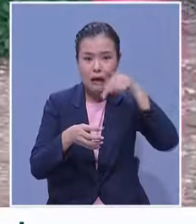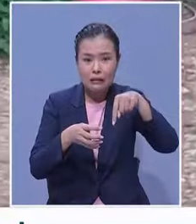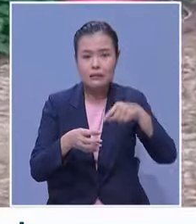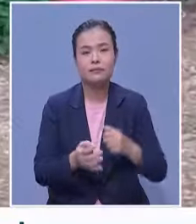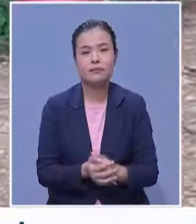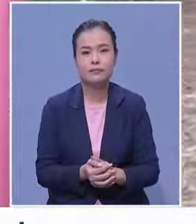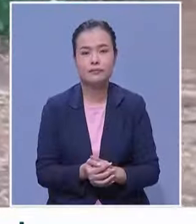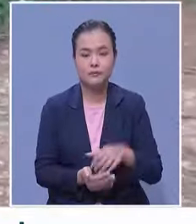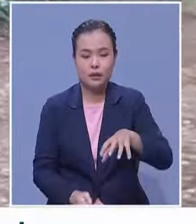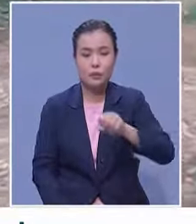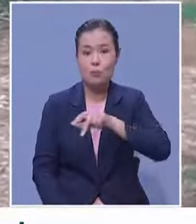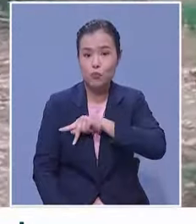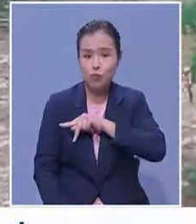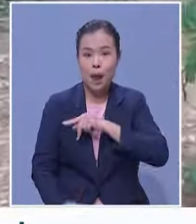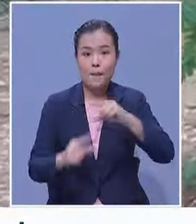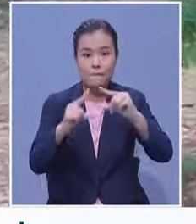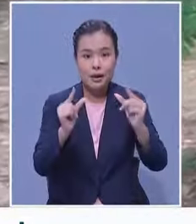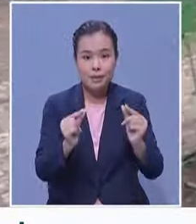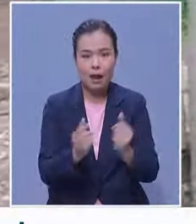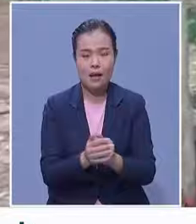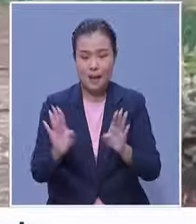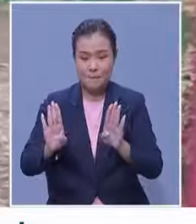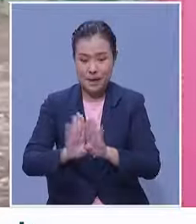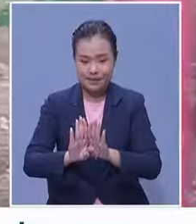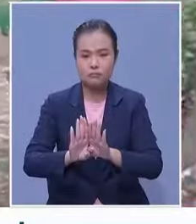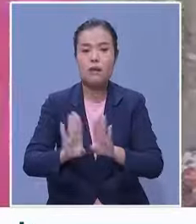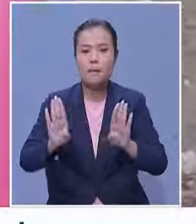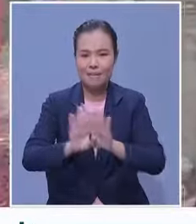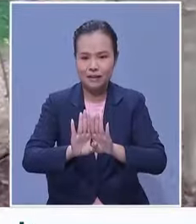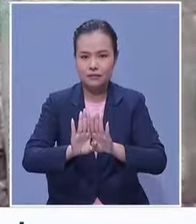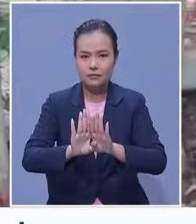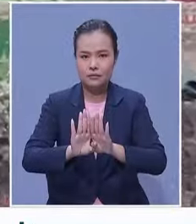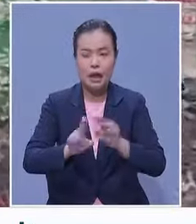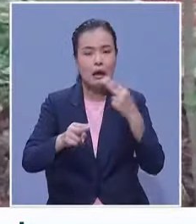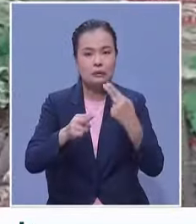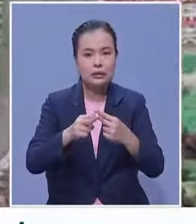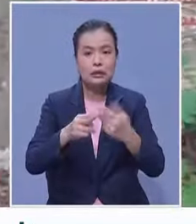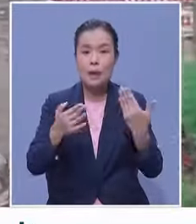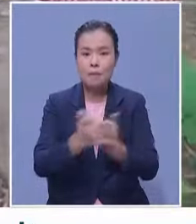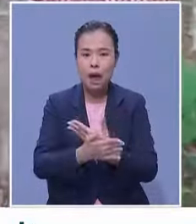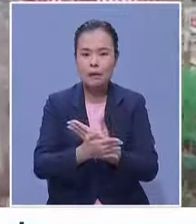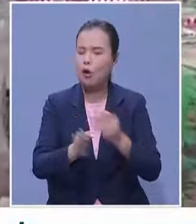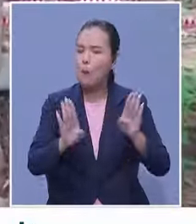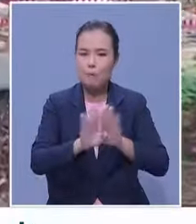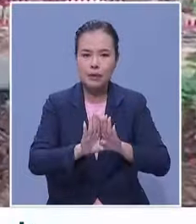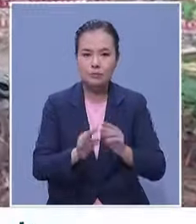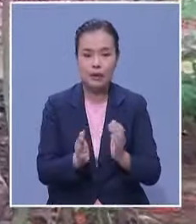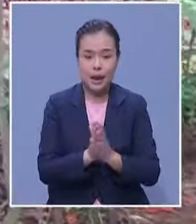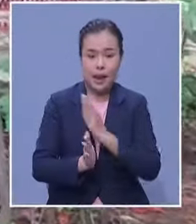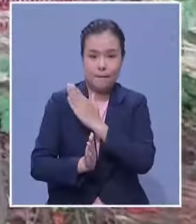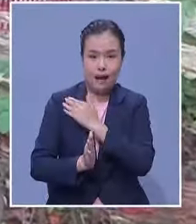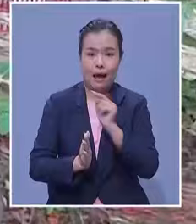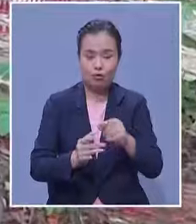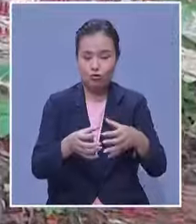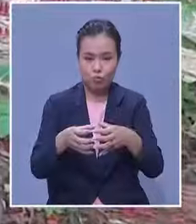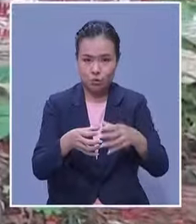ล่าสุดสำนักพระพุทธศาสนาจังหวัดเพชรบูรณ์มีการสั่งปิดสำนักสงฆ์แห่งนี้แล้วนะคะแม้จะเปลี่ยนชื่อใหม่ก็ตามส่วนพระรูปอื่นที่ยังคงอยู่ใน